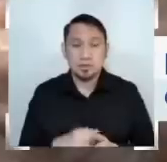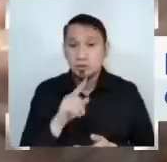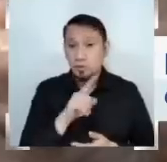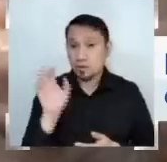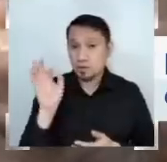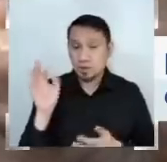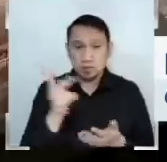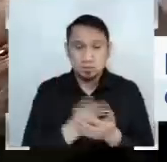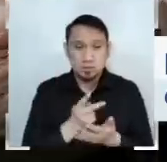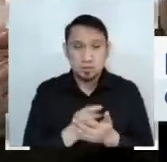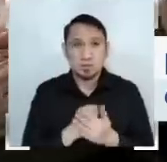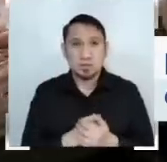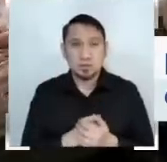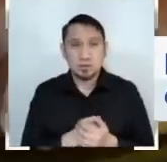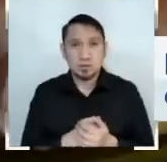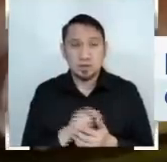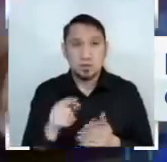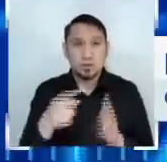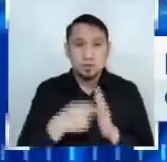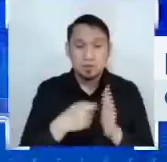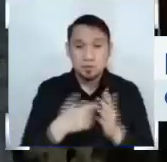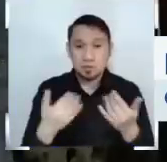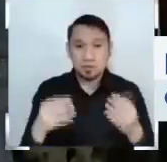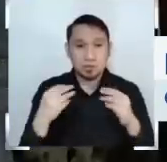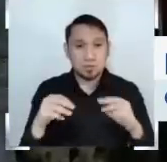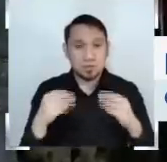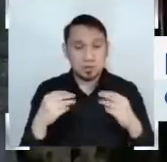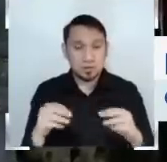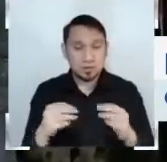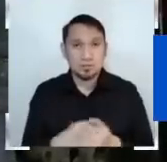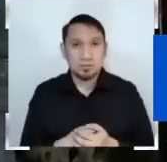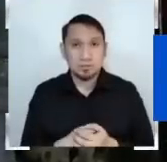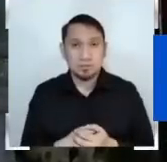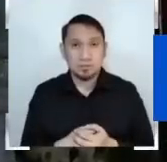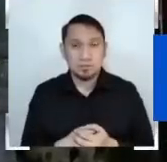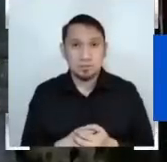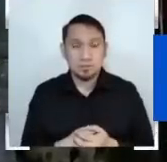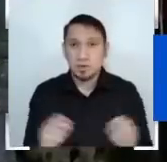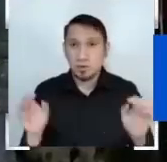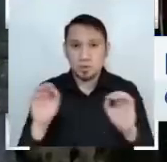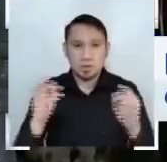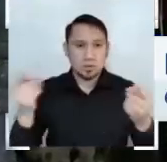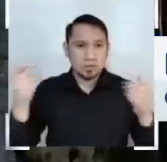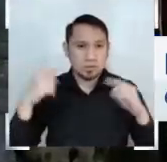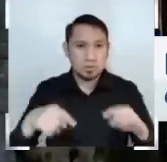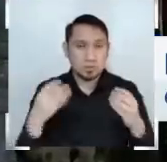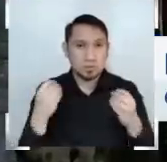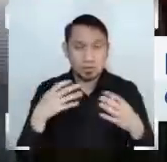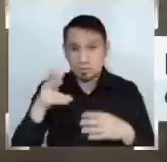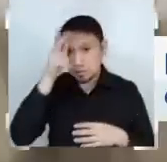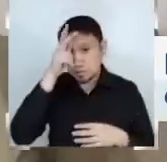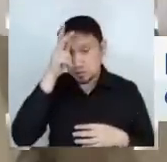rin ang prevailing price sa karamihan ng palengke ngayon sa Metro Manila. Talagang wala pong dumadating na ganung kadaming manok. Kumbaga,